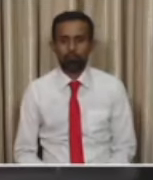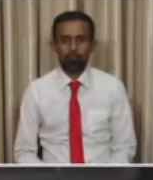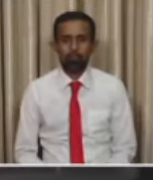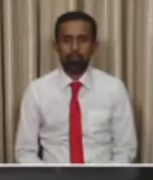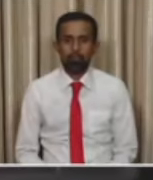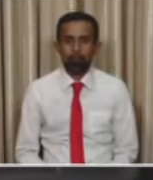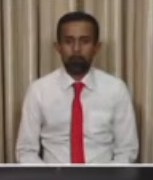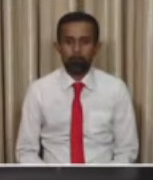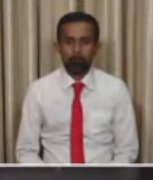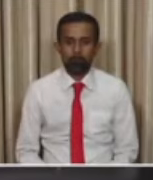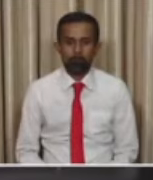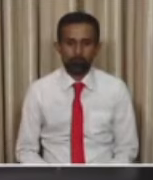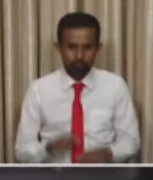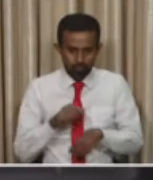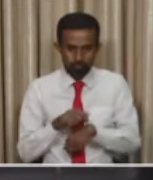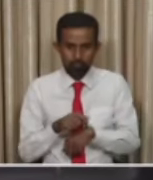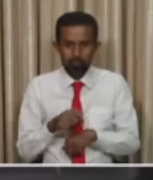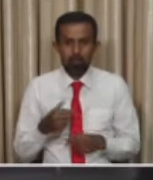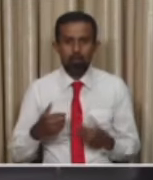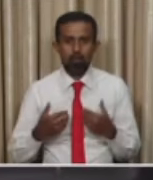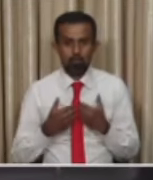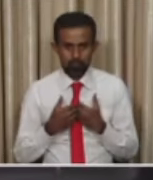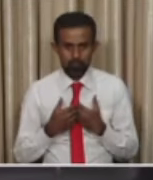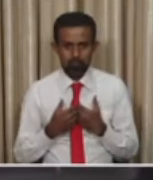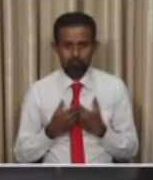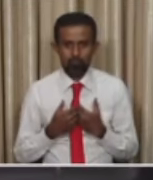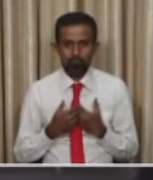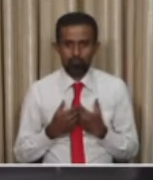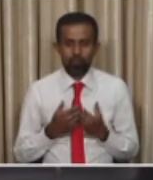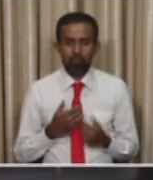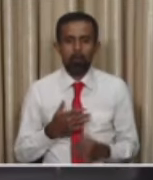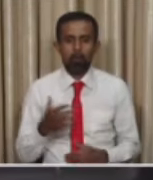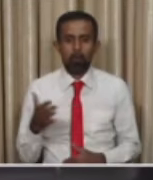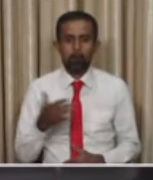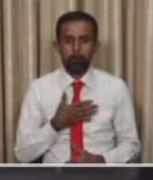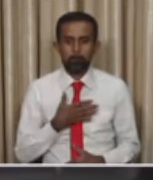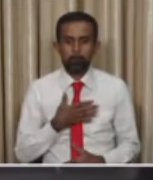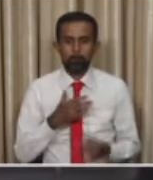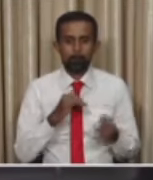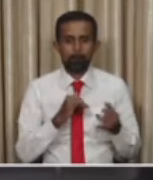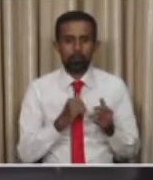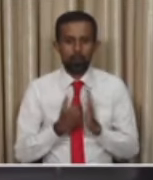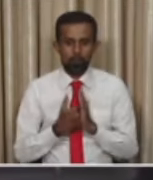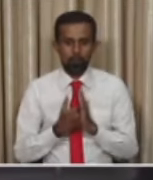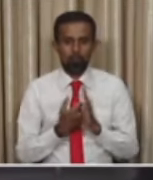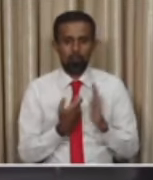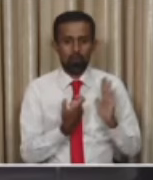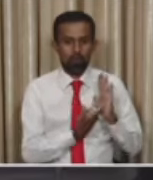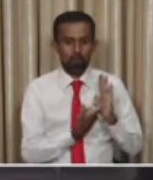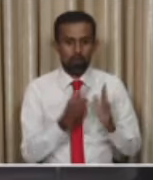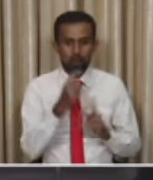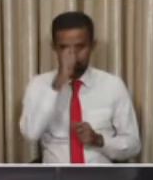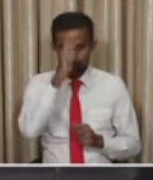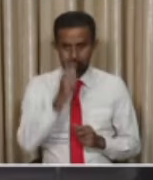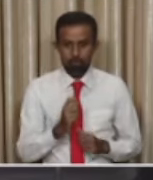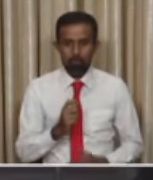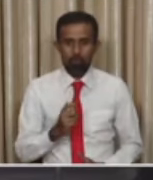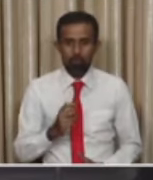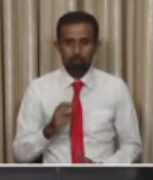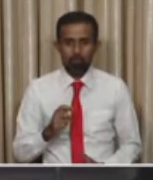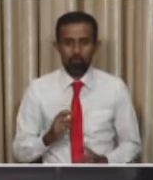කරන අවස්ථාවේදී අපි අපේ සීමල පිටිය ගරු ඇමැතුමා එක කලින් කතා කරලා කතා